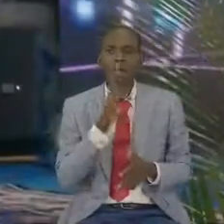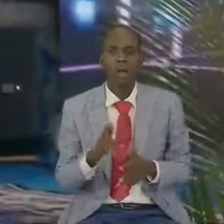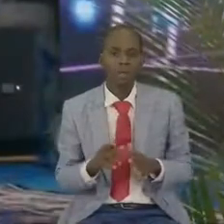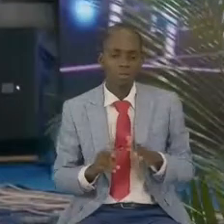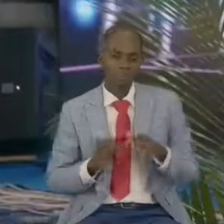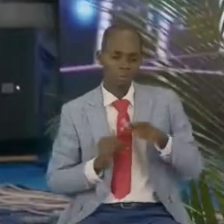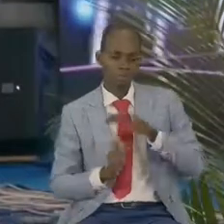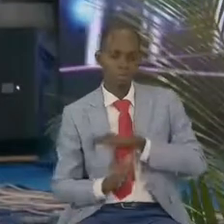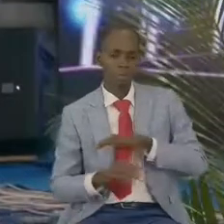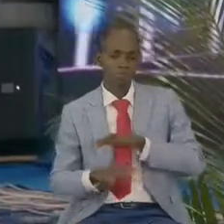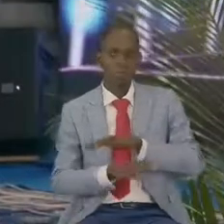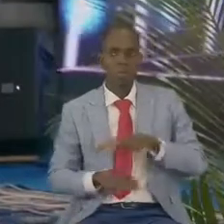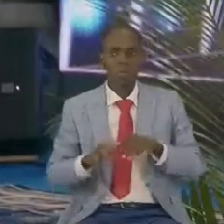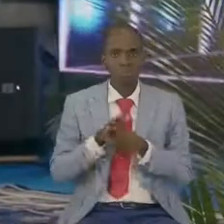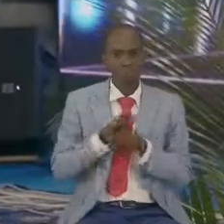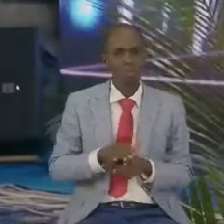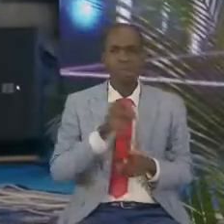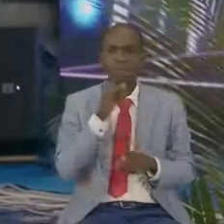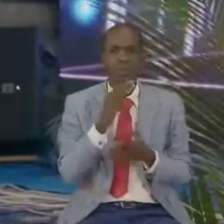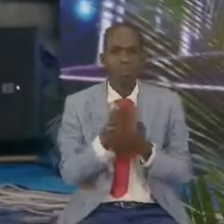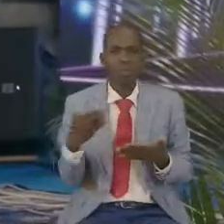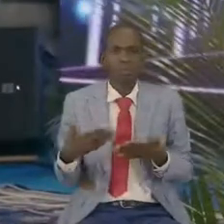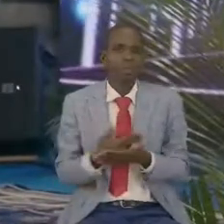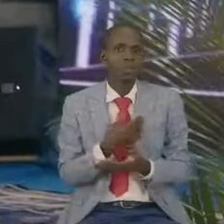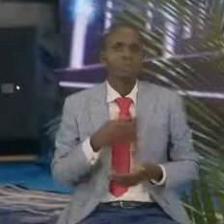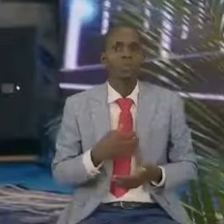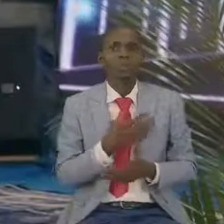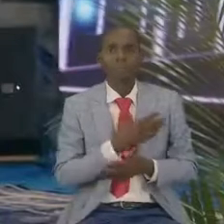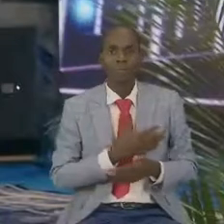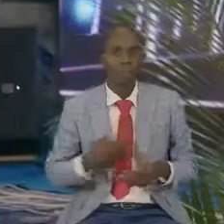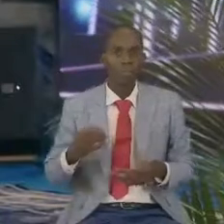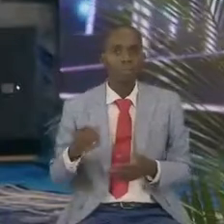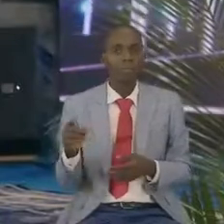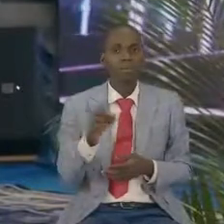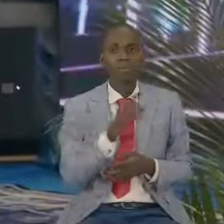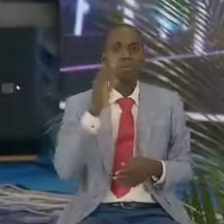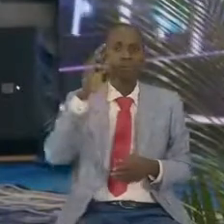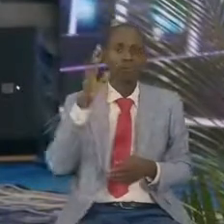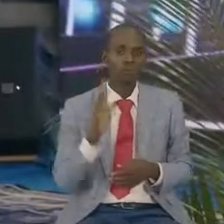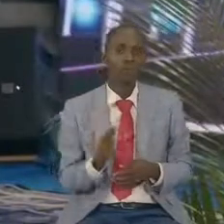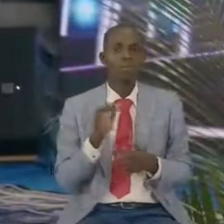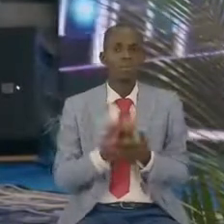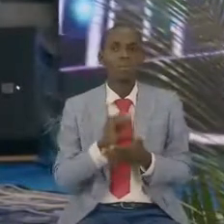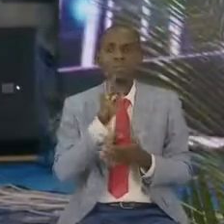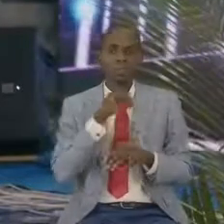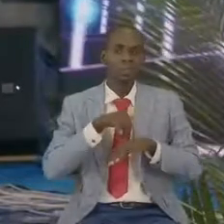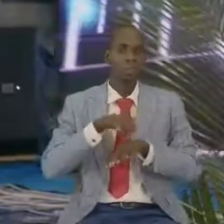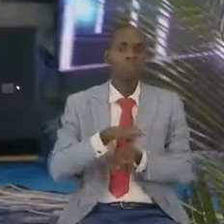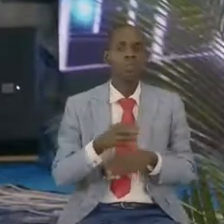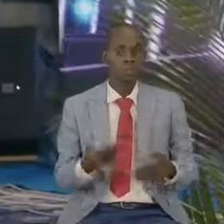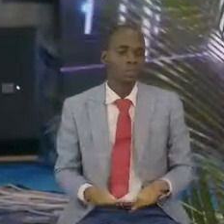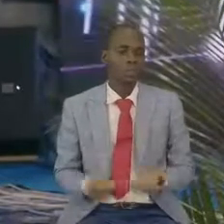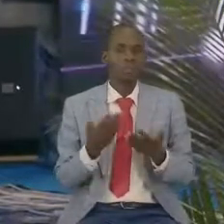il est venu vers des gens qui étaient sous l'oppression. Ce n'est rien de nouveau. Et nous qui sommes ministres envoyés, ils ont élevé